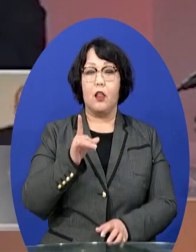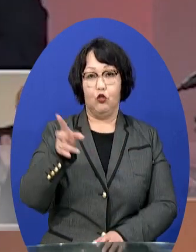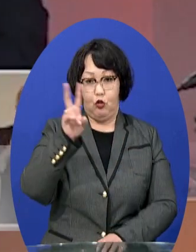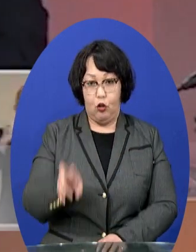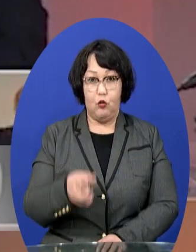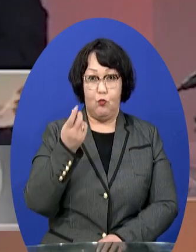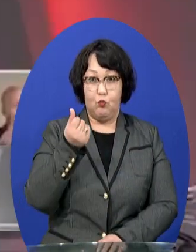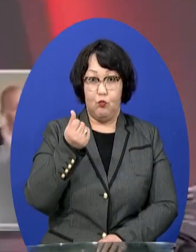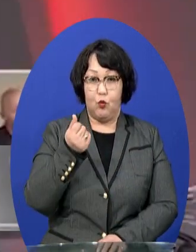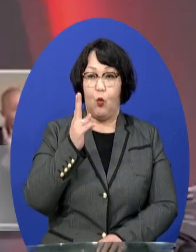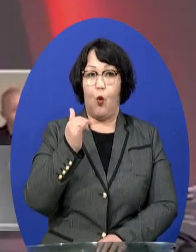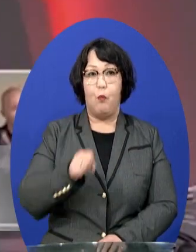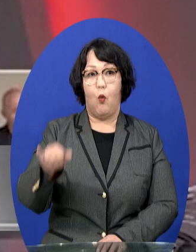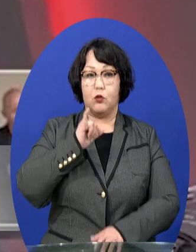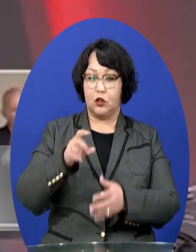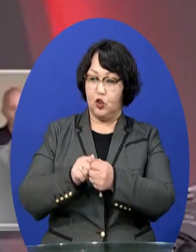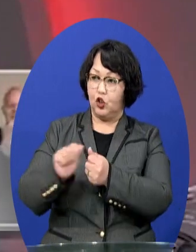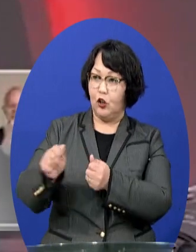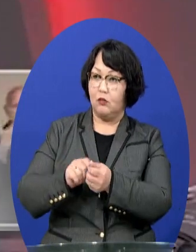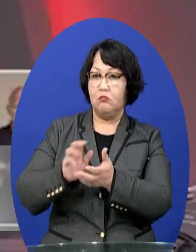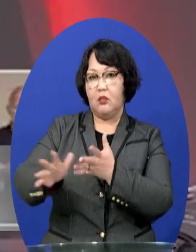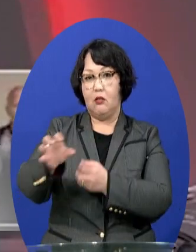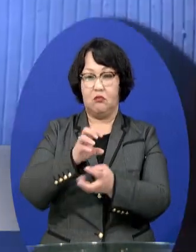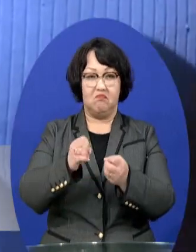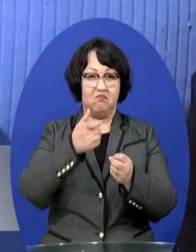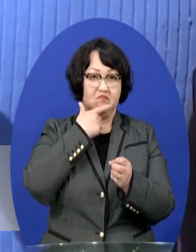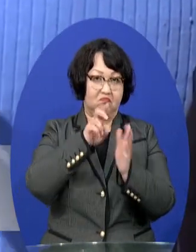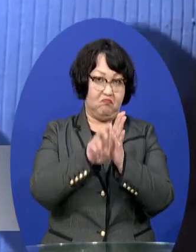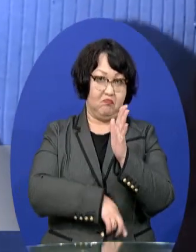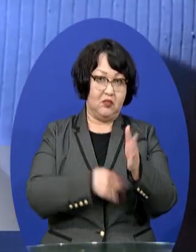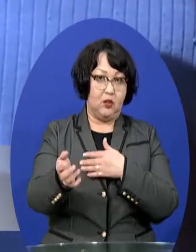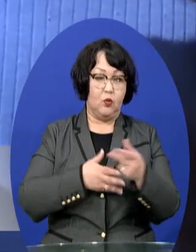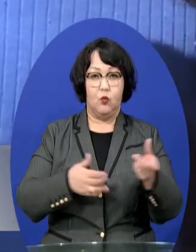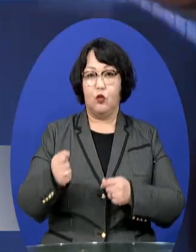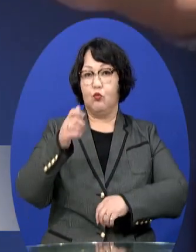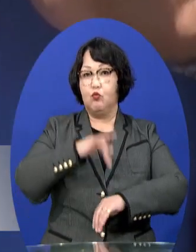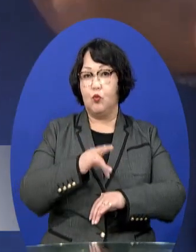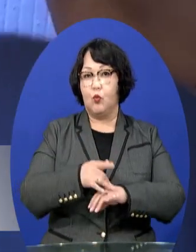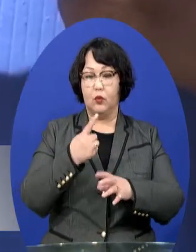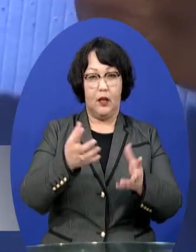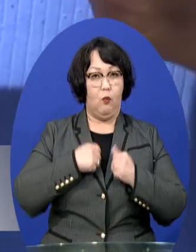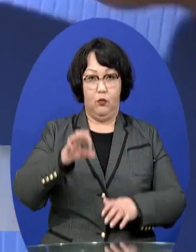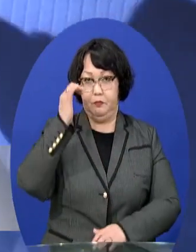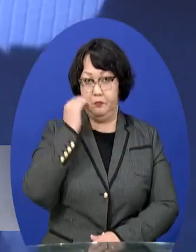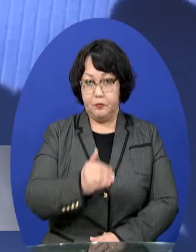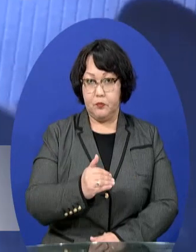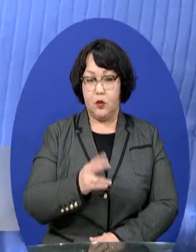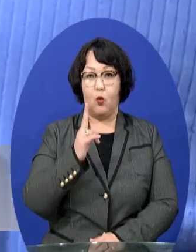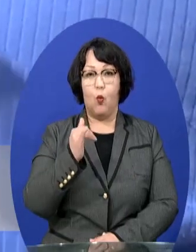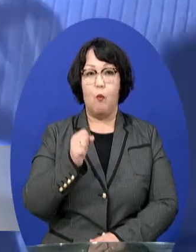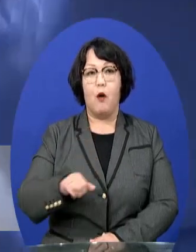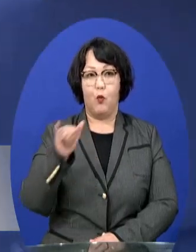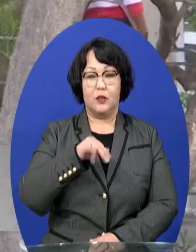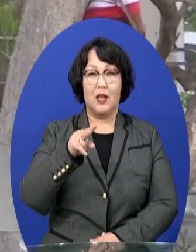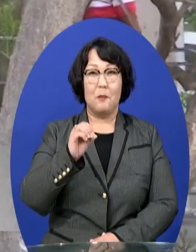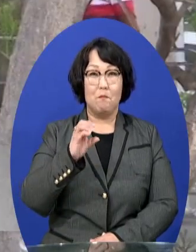гүйлгээнд ашиглах боломжгүй болох юм а. Түүнчлэн дэлгүүр худалдааны төвүүдэд хүлээж авахгүй төдийгүй Кубын